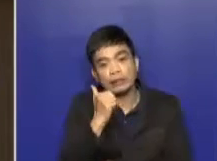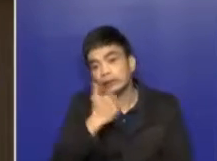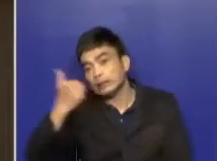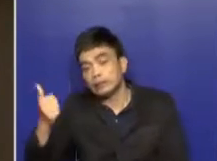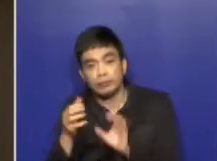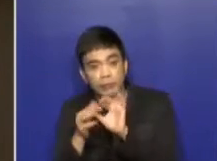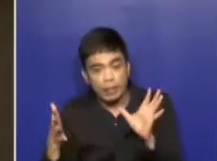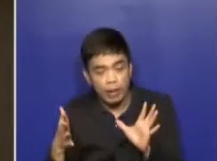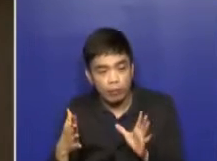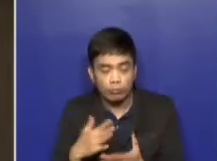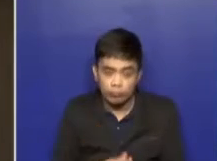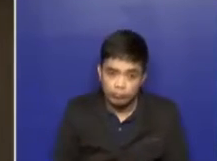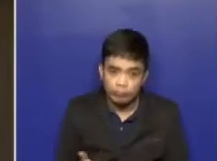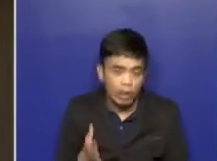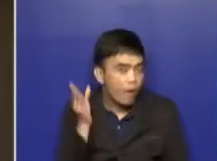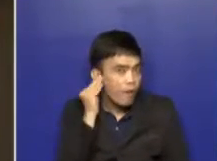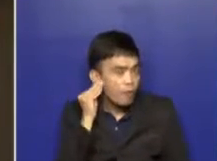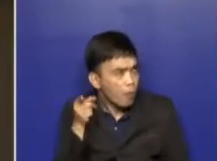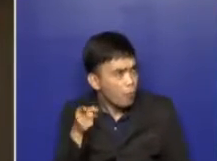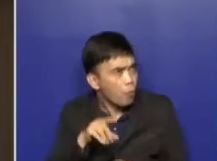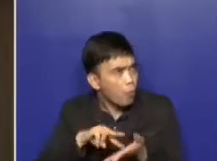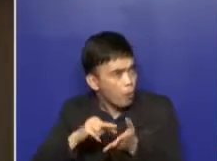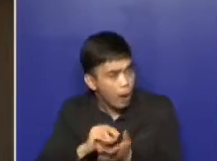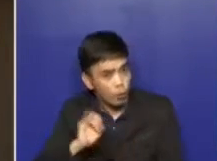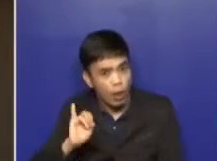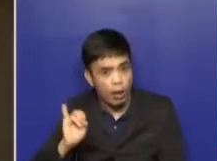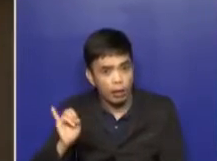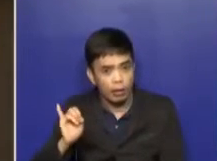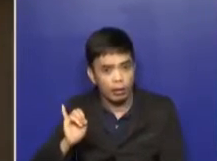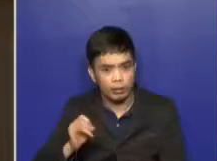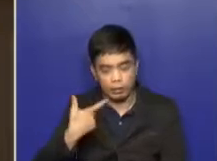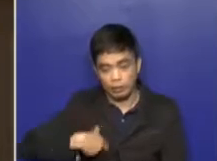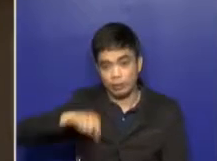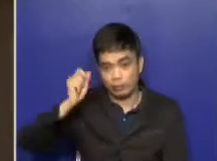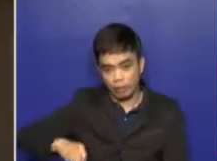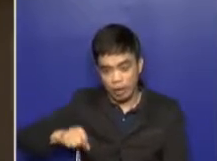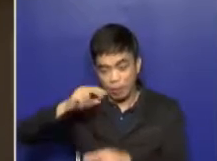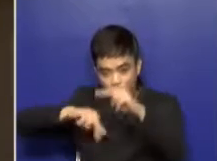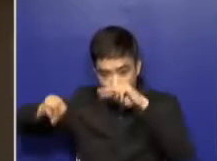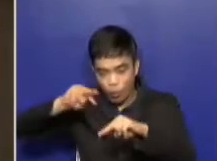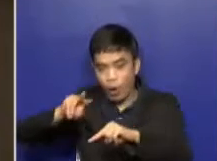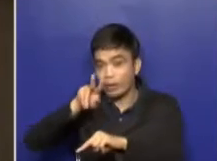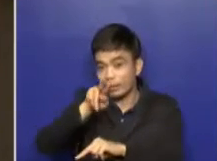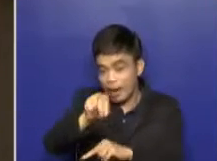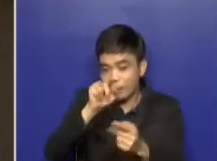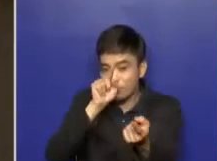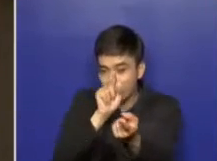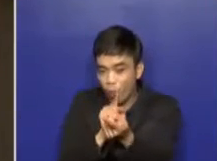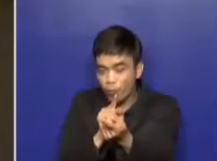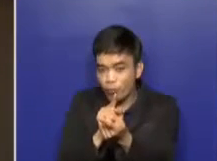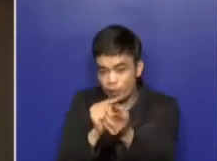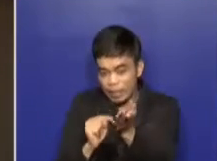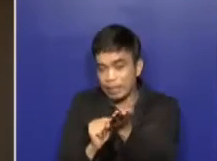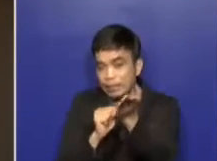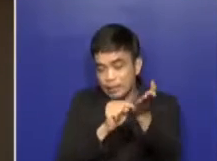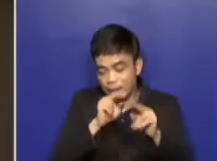ที่ผมฟังท่านชี้แจงนะครับวิธีการพิจารณาคดีของศาลปกครองจะมีการนัดวันยื่นวันพิจารณาวันนั่งพิ